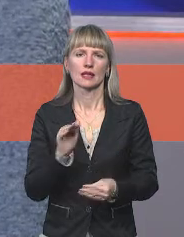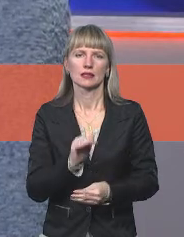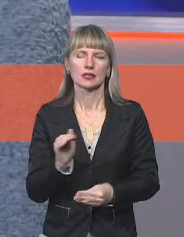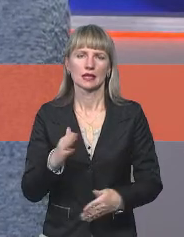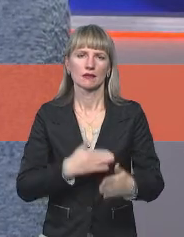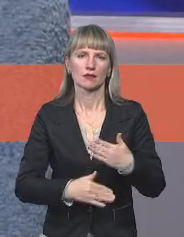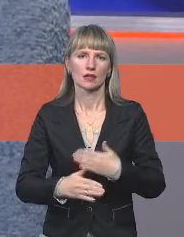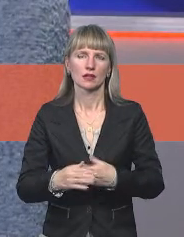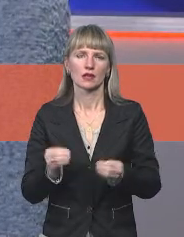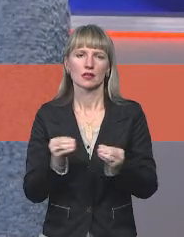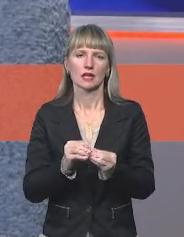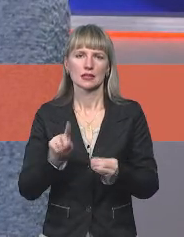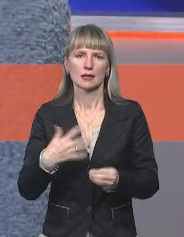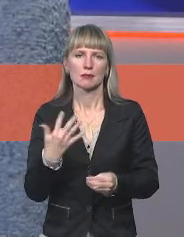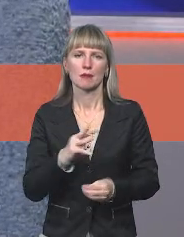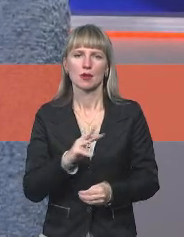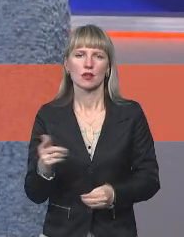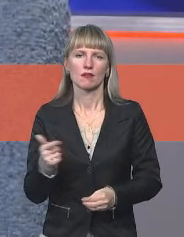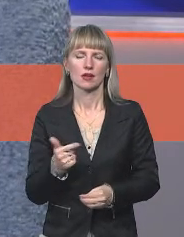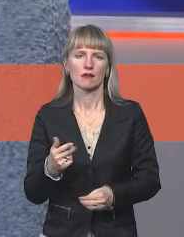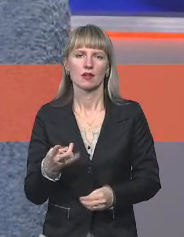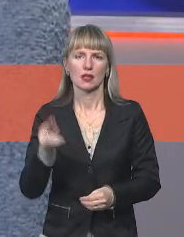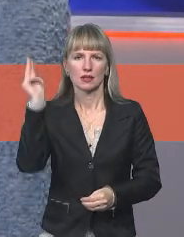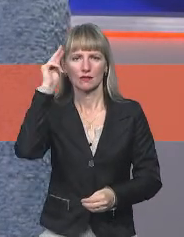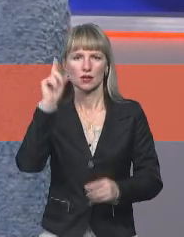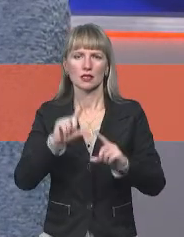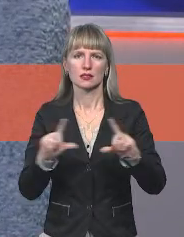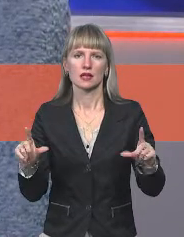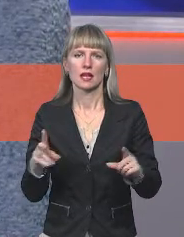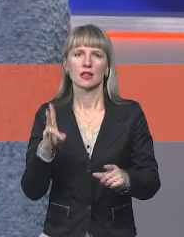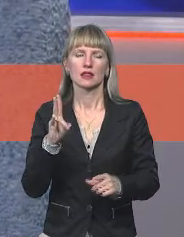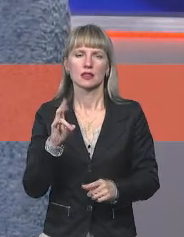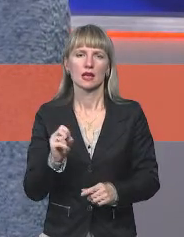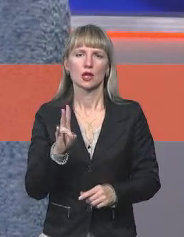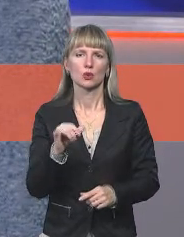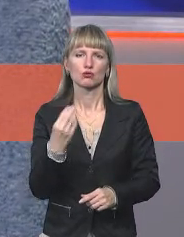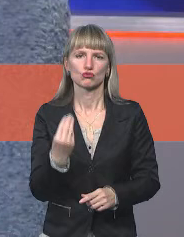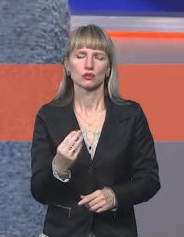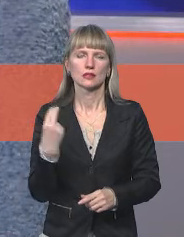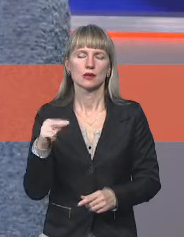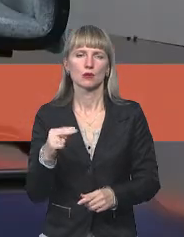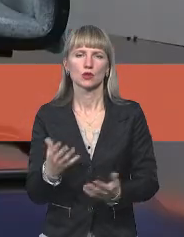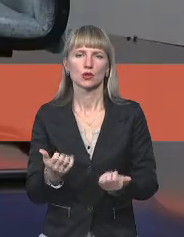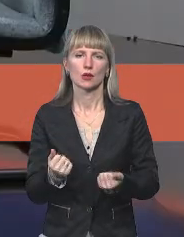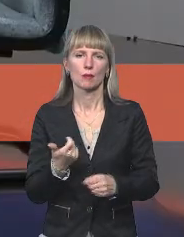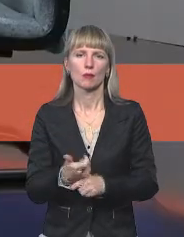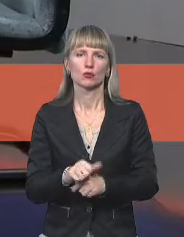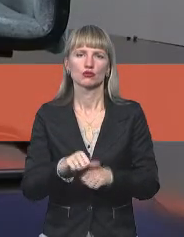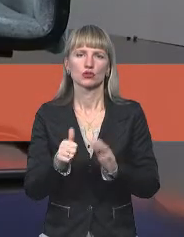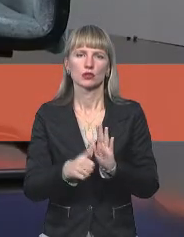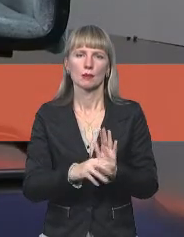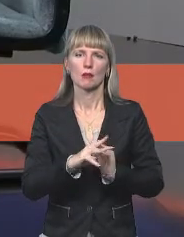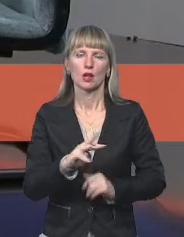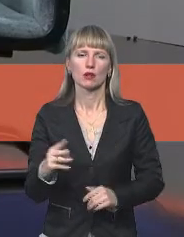особливими потребами 10,5 мільйонів гривень для навчальних закладів. На НУШ Запоріжжя отримала понад